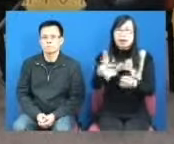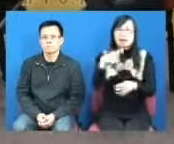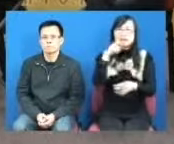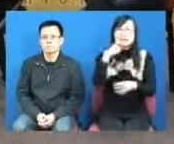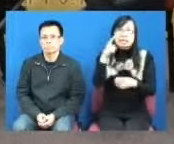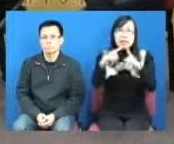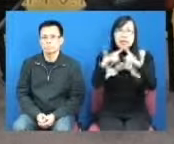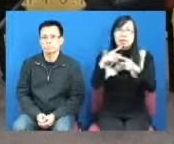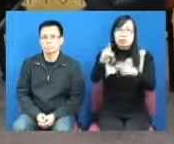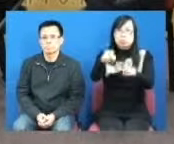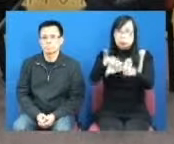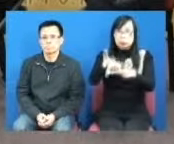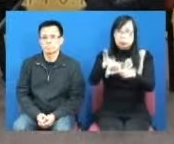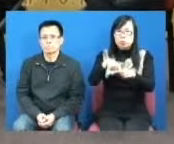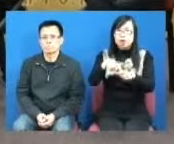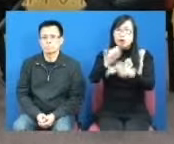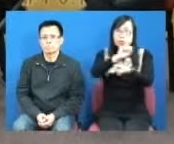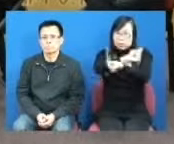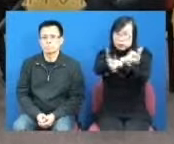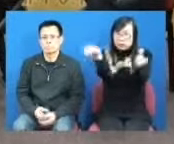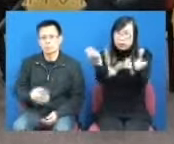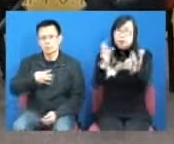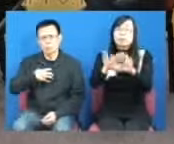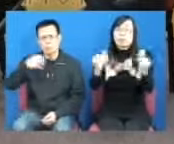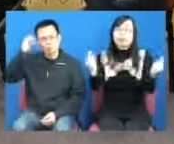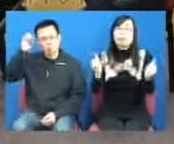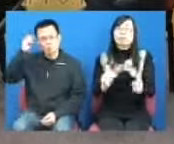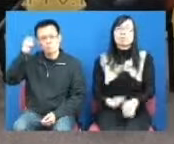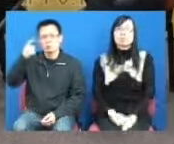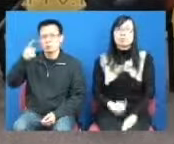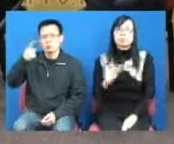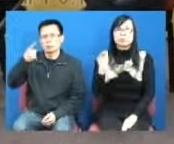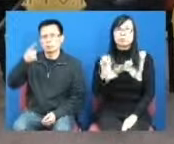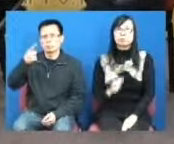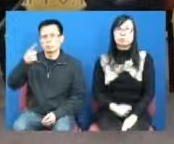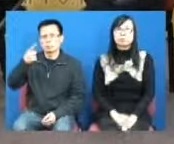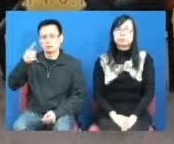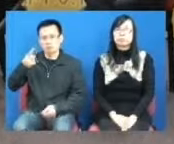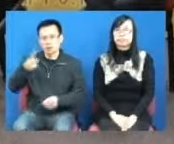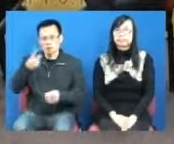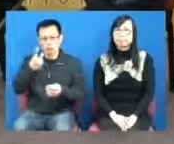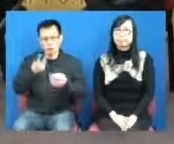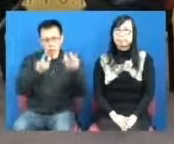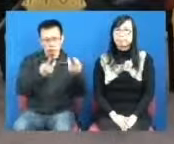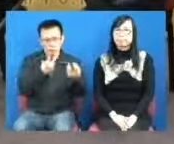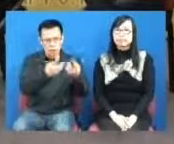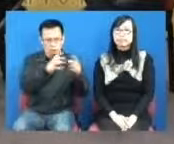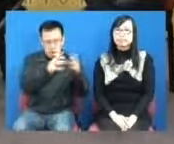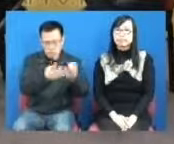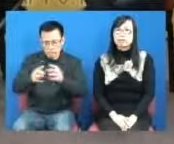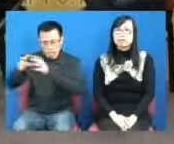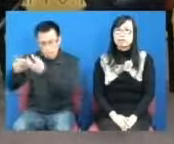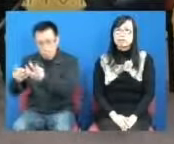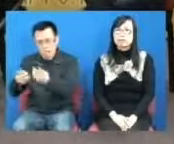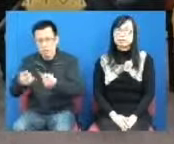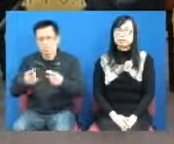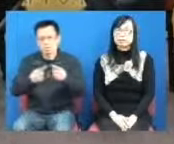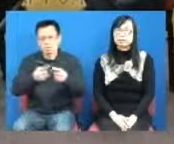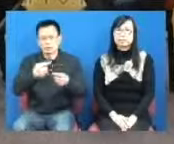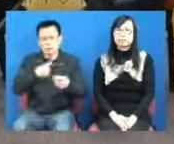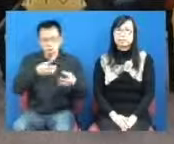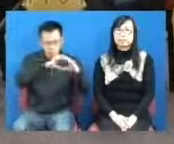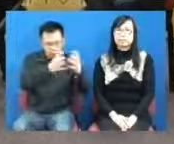貨呢會不會覺得這樣就是解決問題我猜當然兩類人都有的有些人他們真的覺得你付